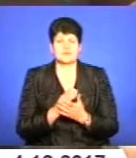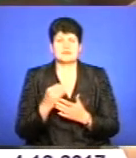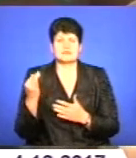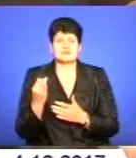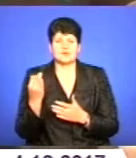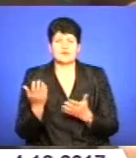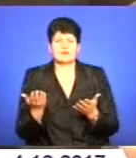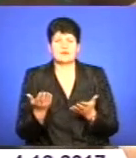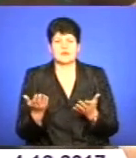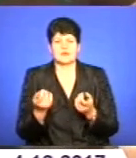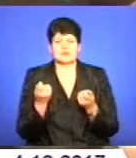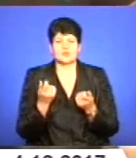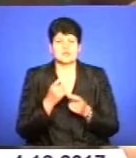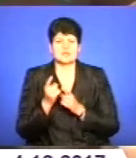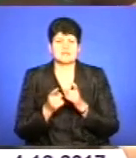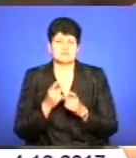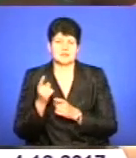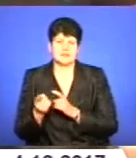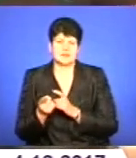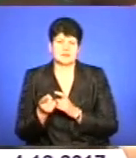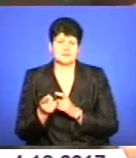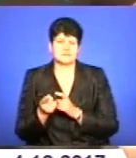яка трохи змінила